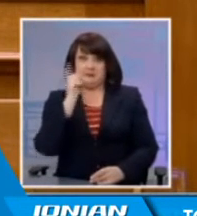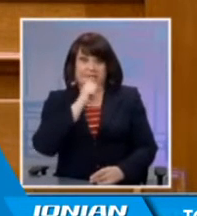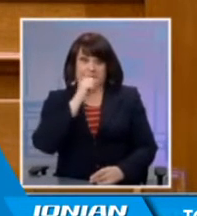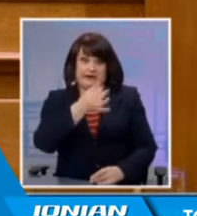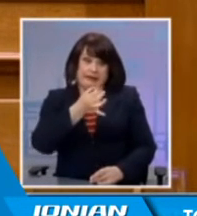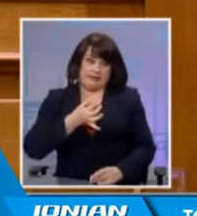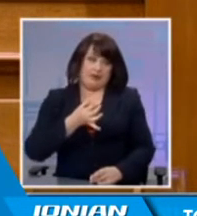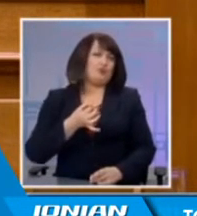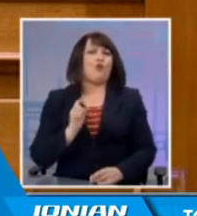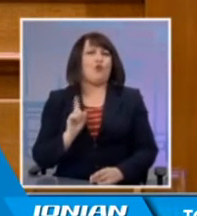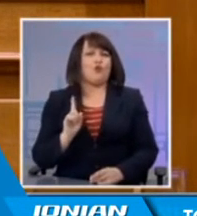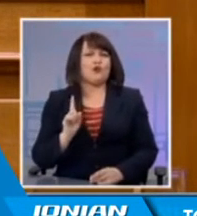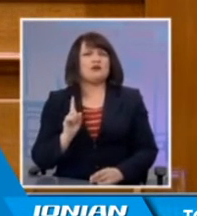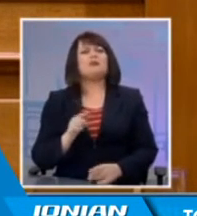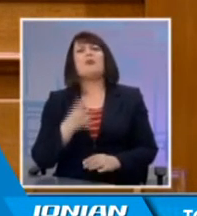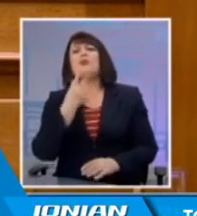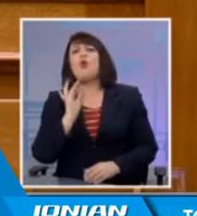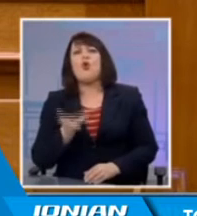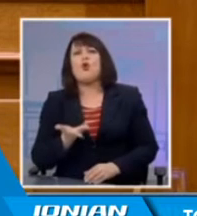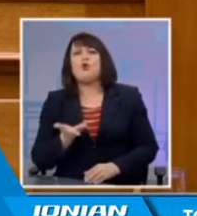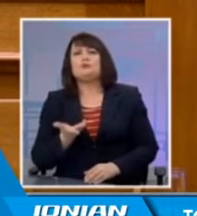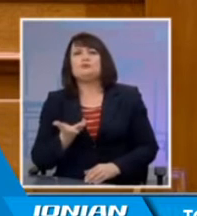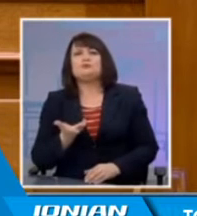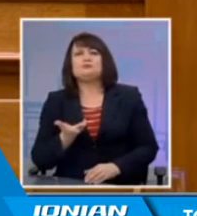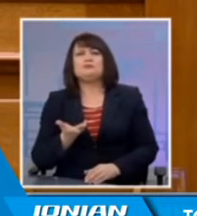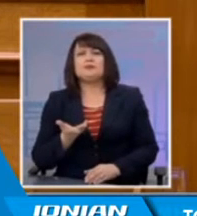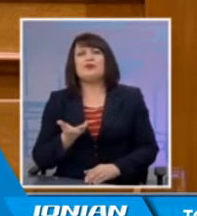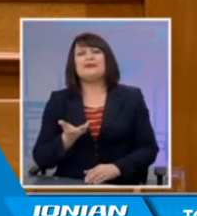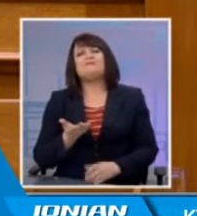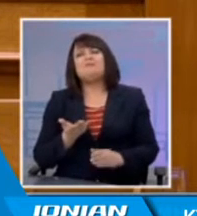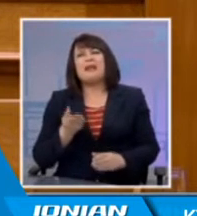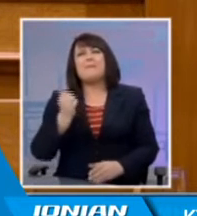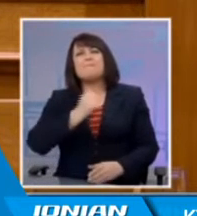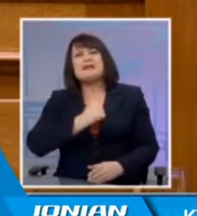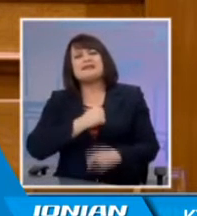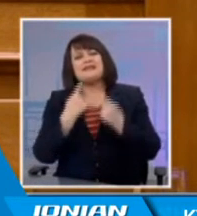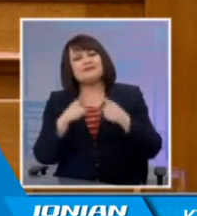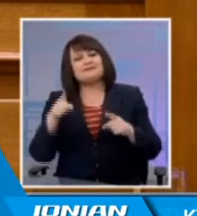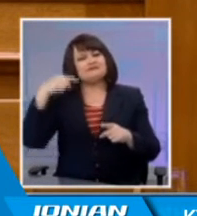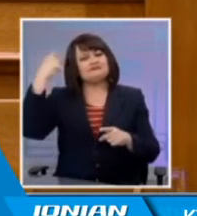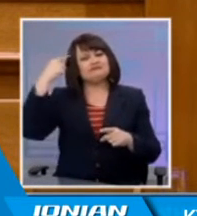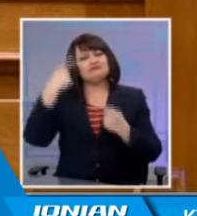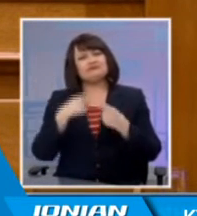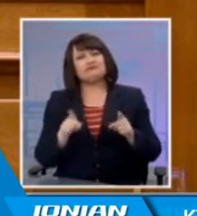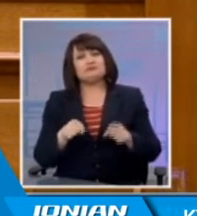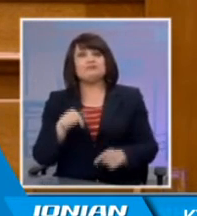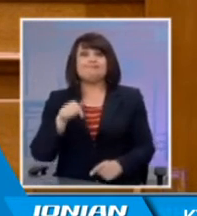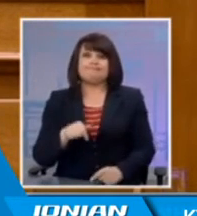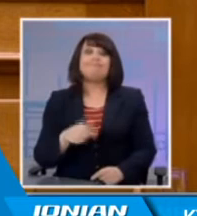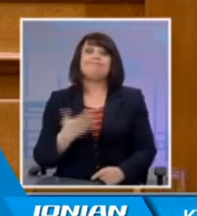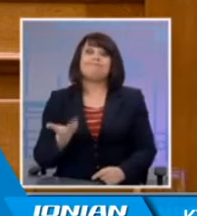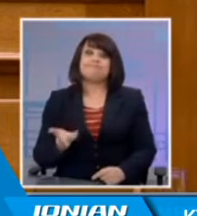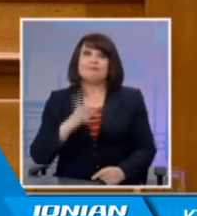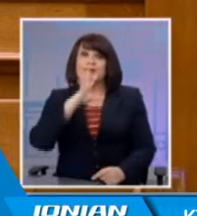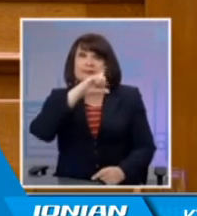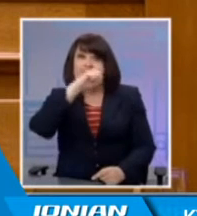τα ασθενέστερα κοινωνικά στρώματα και στερώντας τη χώρα από κάθε προοπτική ανάπτυξη. Μάλιστα. Δύσκολο το